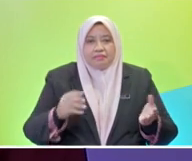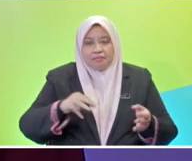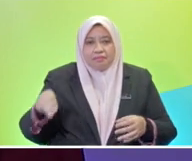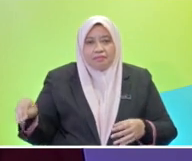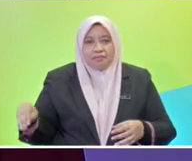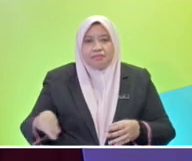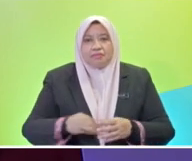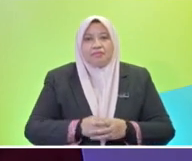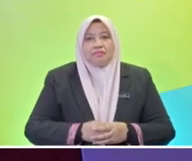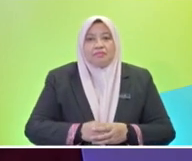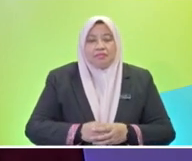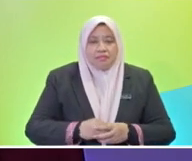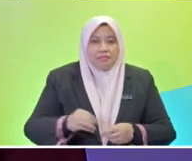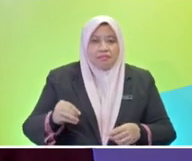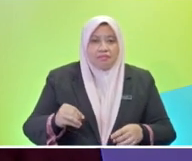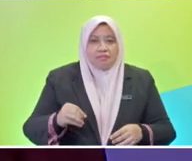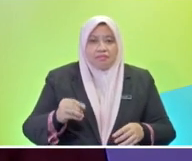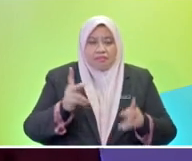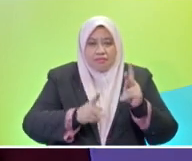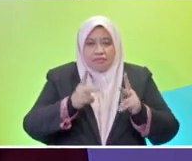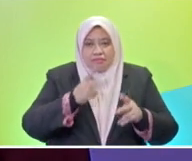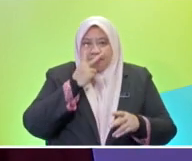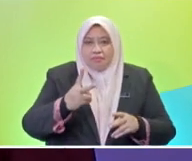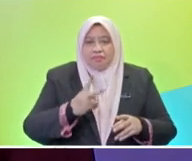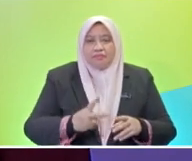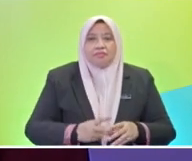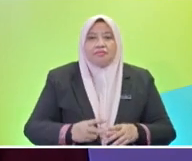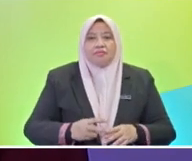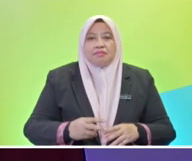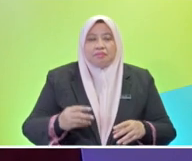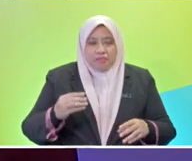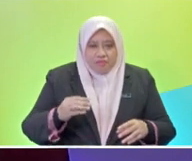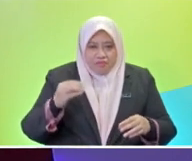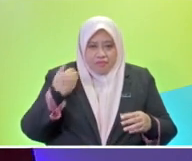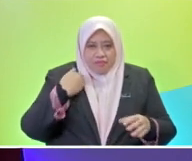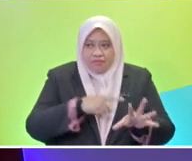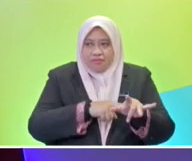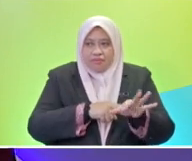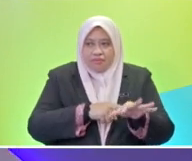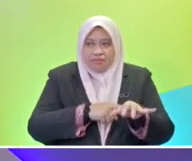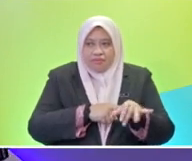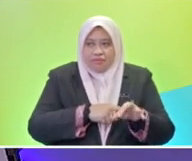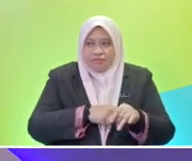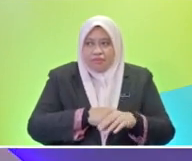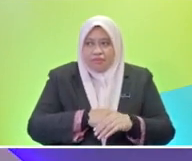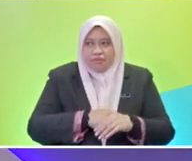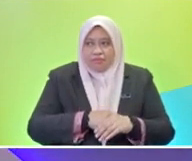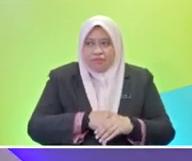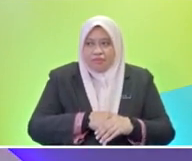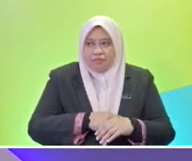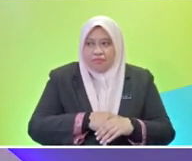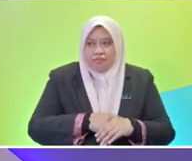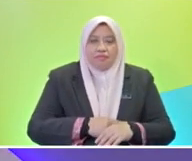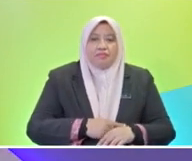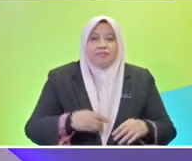Bagaimana? Kalau kita tengok tumbuh-tumbuhan, dia ada daun. Cikgu ambil daun sekejap ya. Okey, silakan cikgu